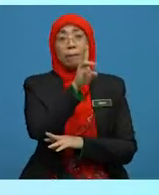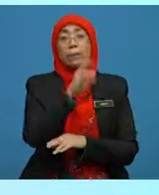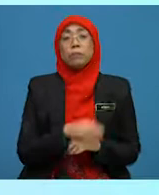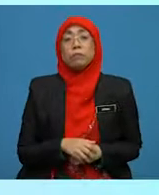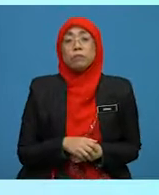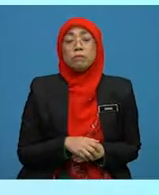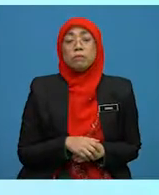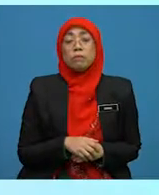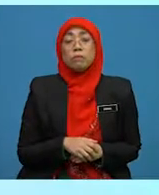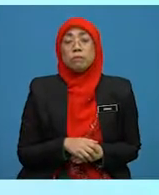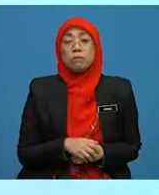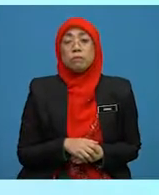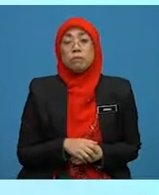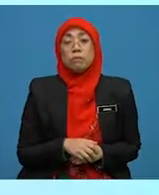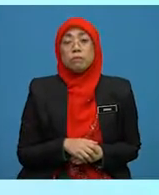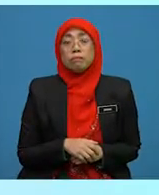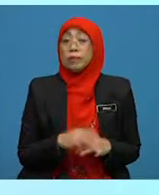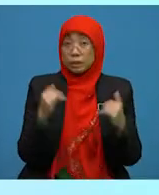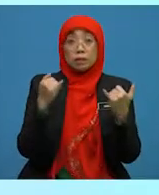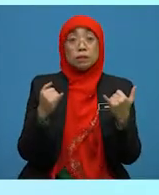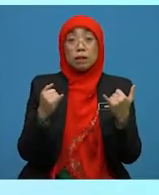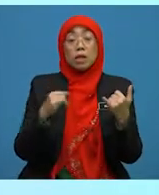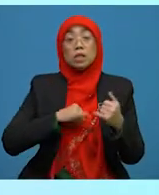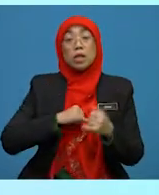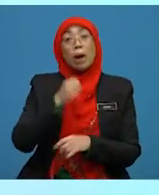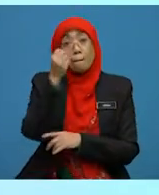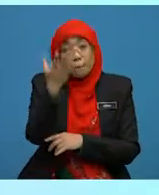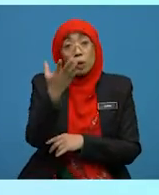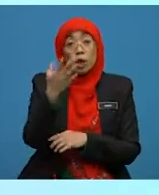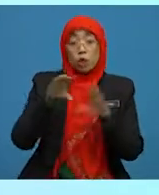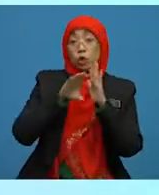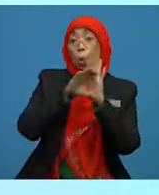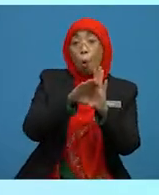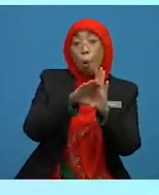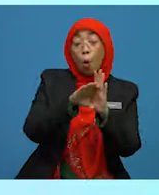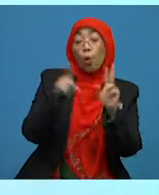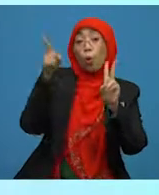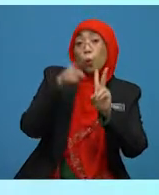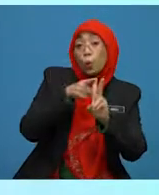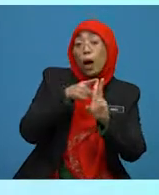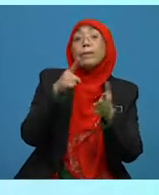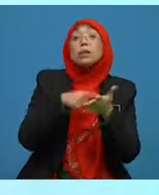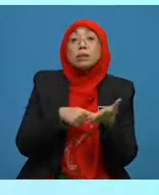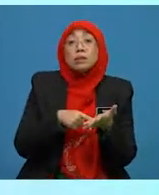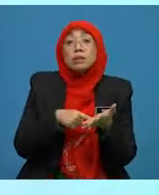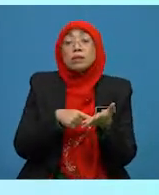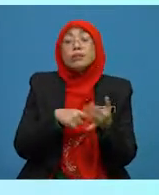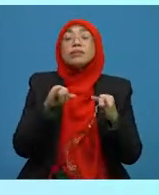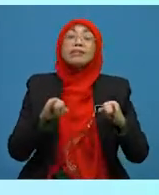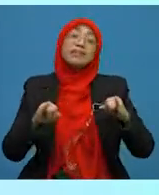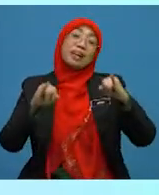Sekarang, cikgu akan mengemukakan contoh yang kedua iaitu istana.